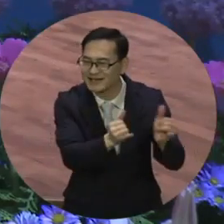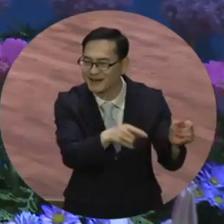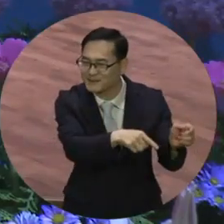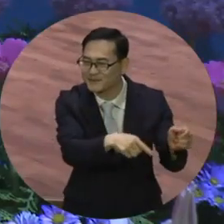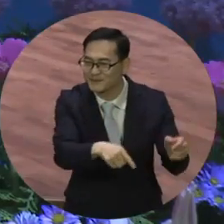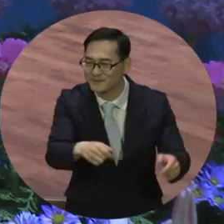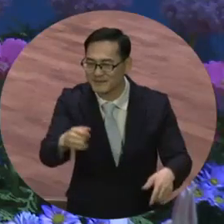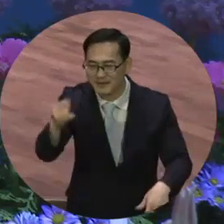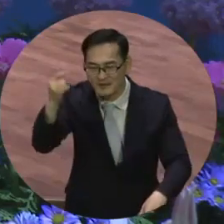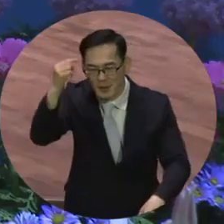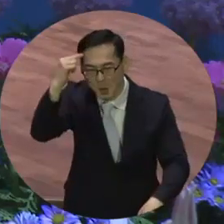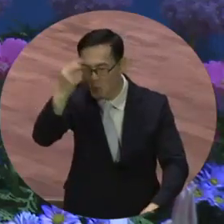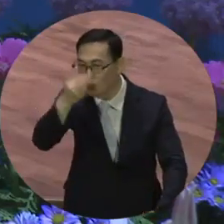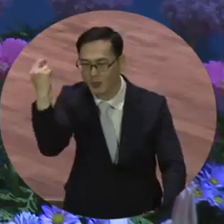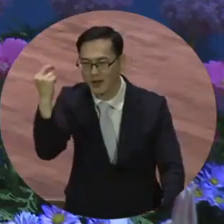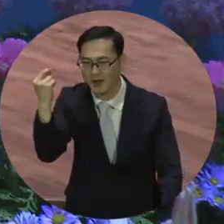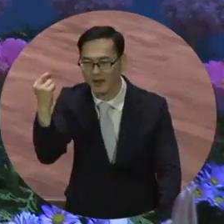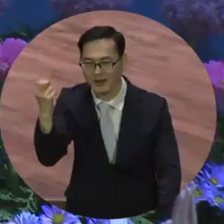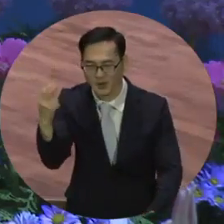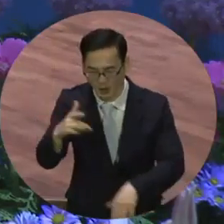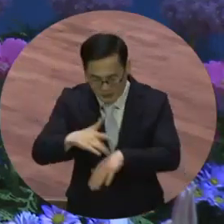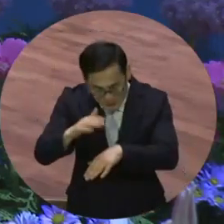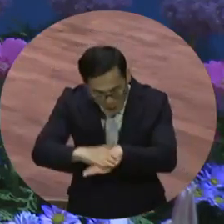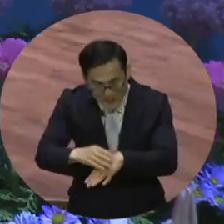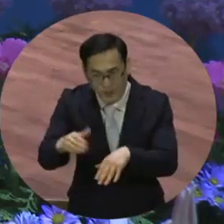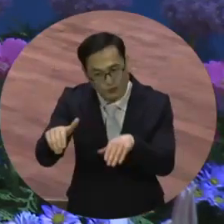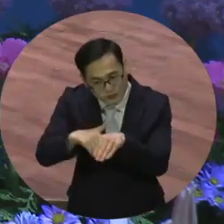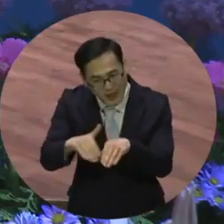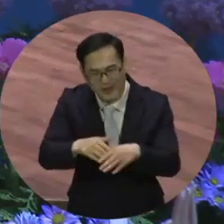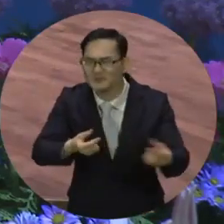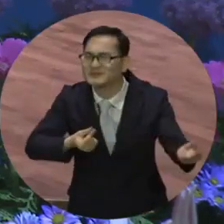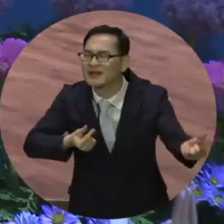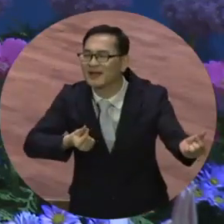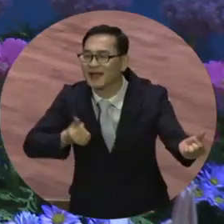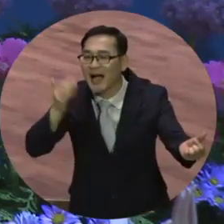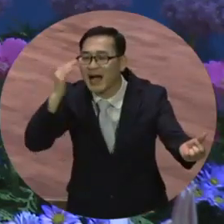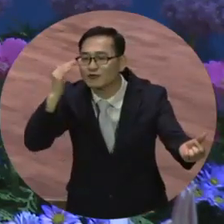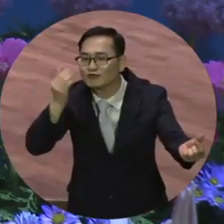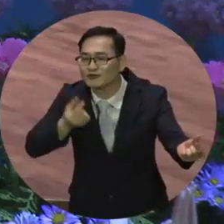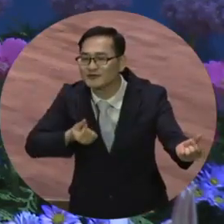IQ도 그렇고요. 습관 문화도 좀 비슷한 게 너무 많아요.